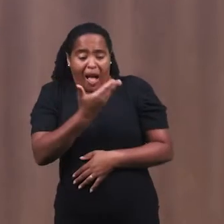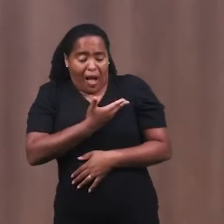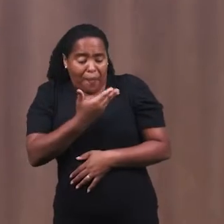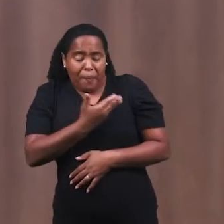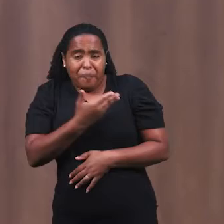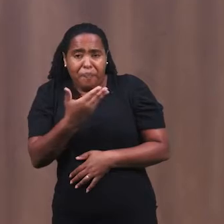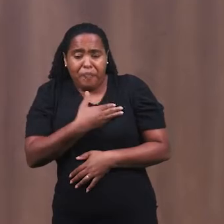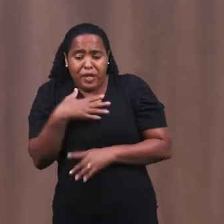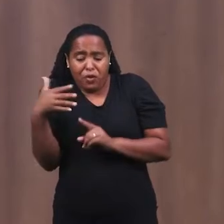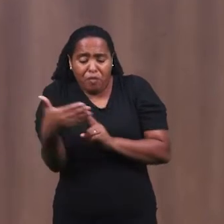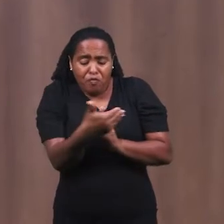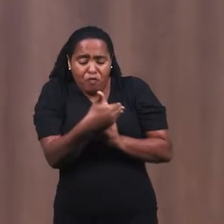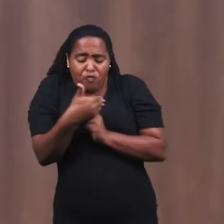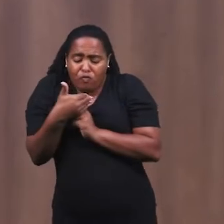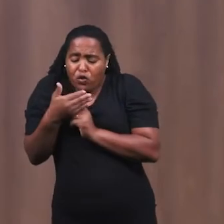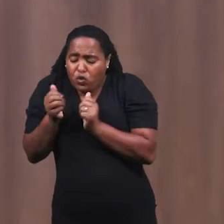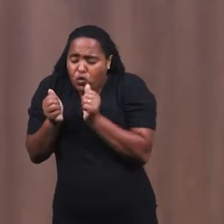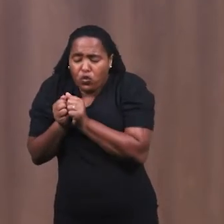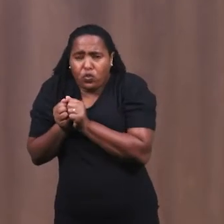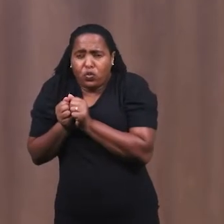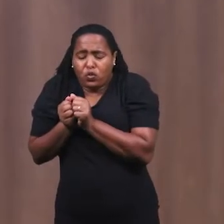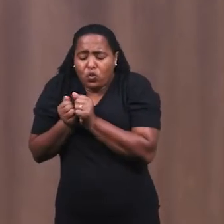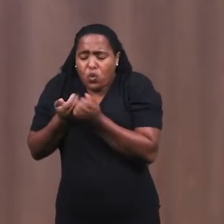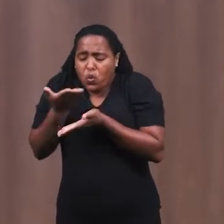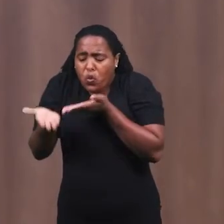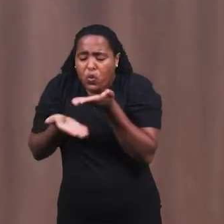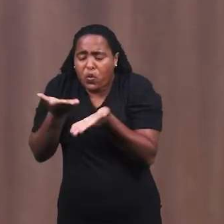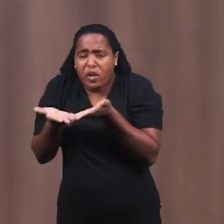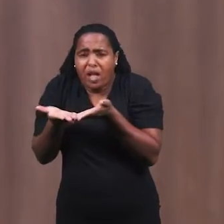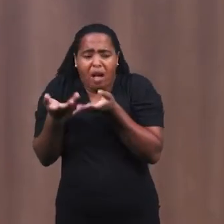Друзей нужно хранить, не бросать.